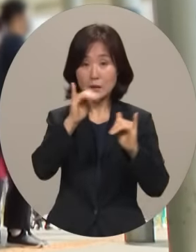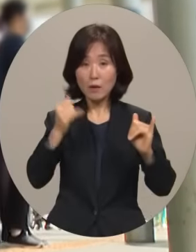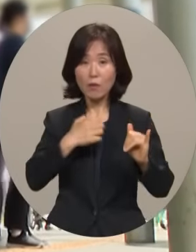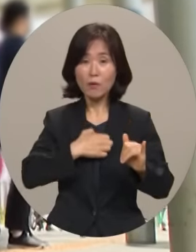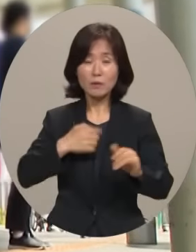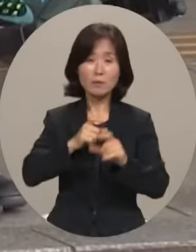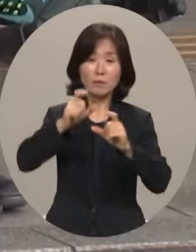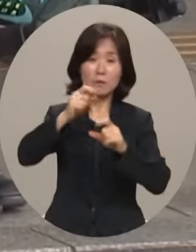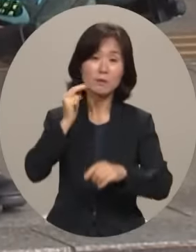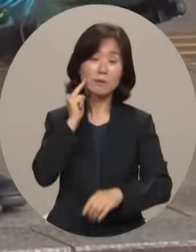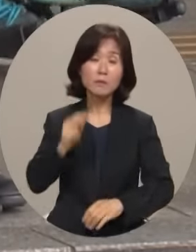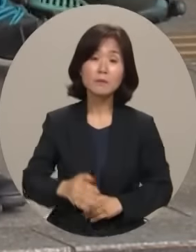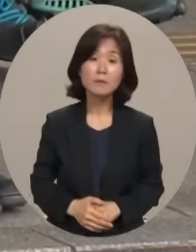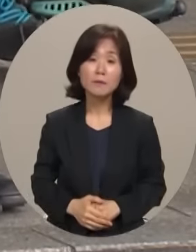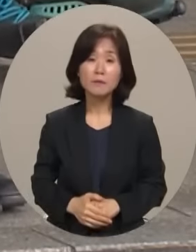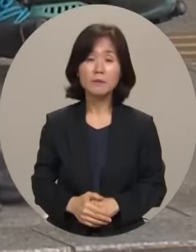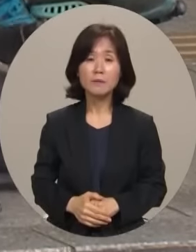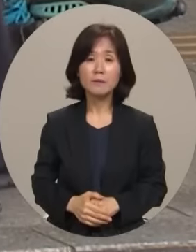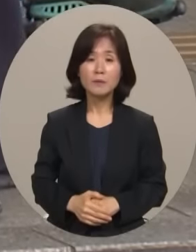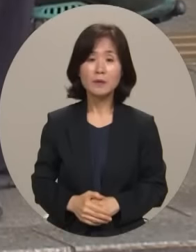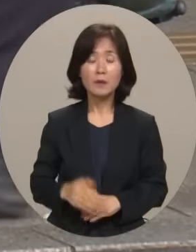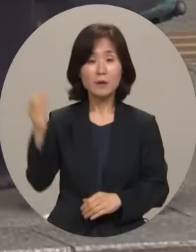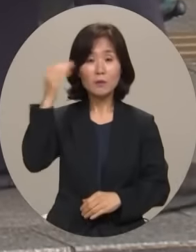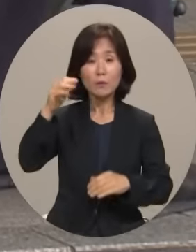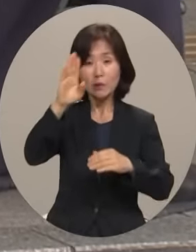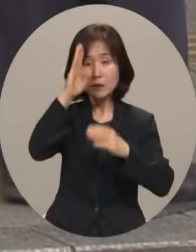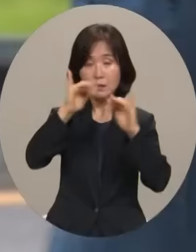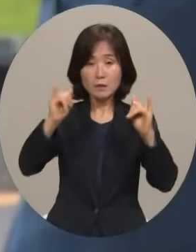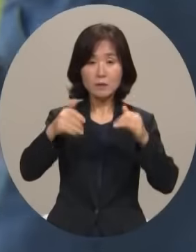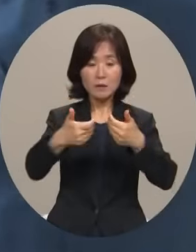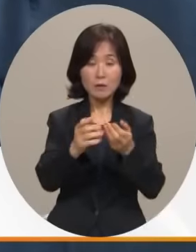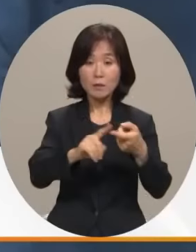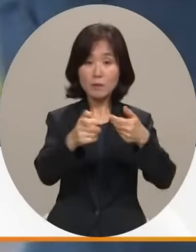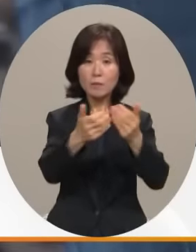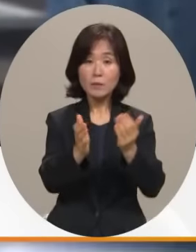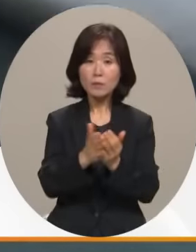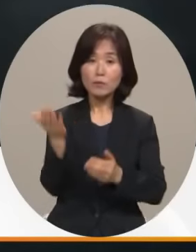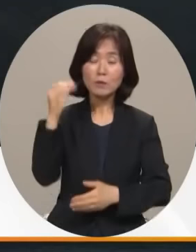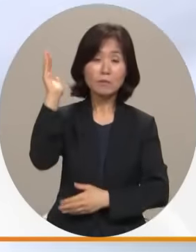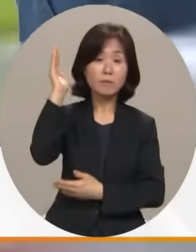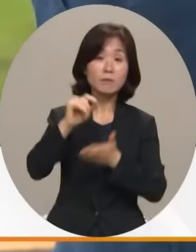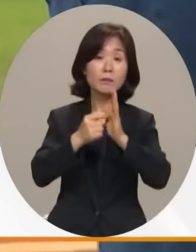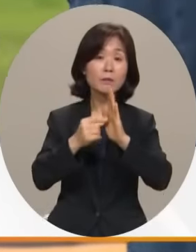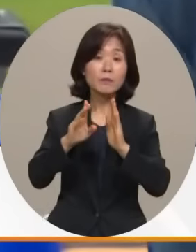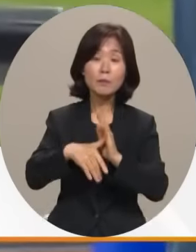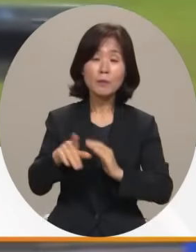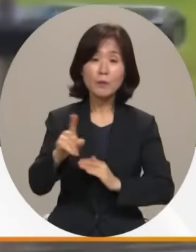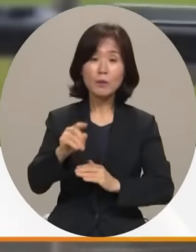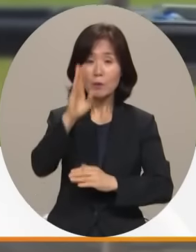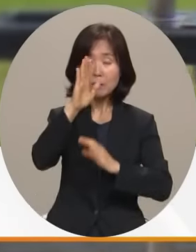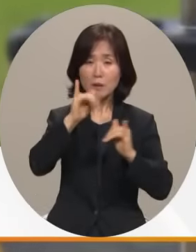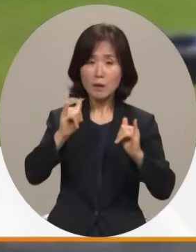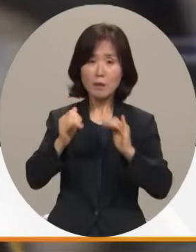걱정은 더 커지고 있습니다 국 연합회는 최근 성명을 내고 환자와 환자 가족은 이번 휴진